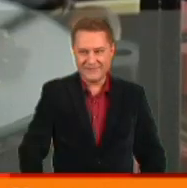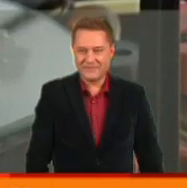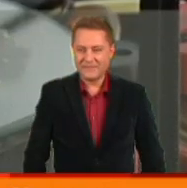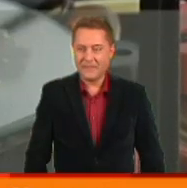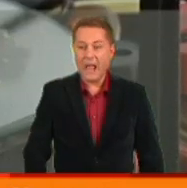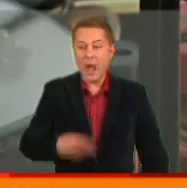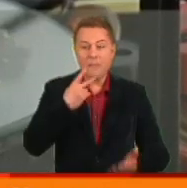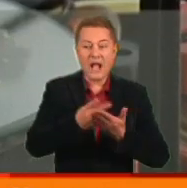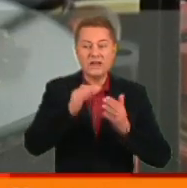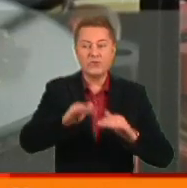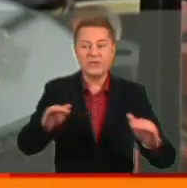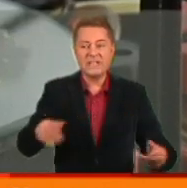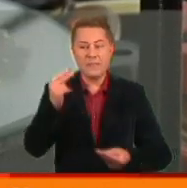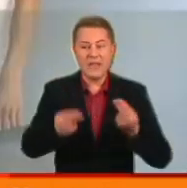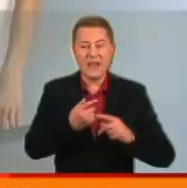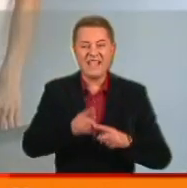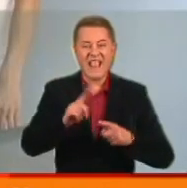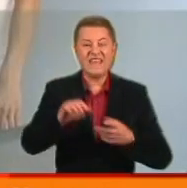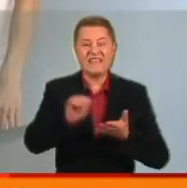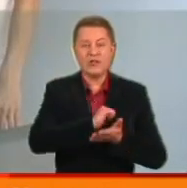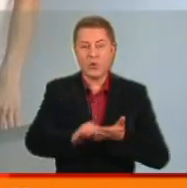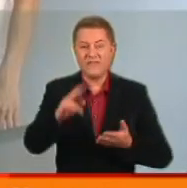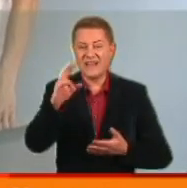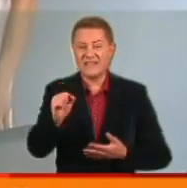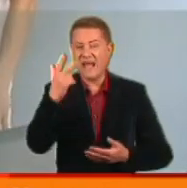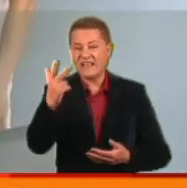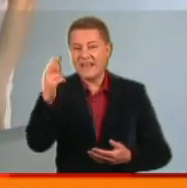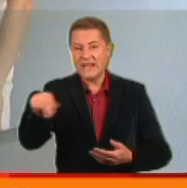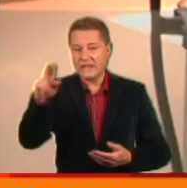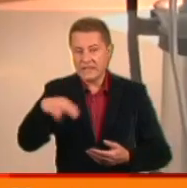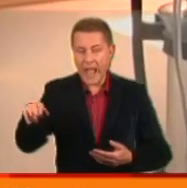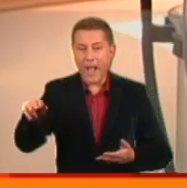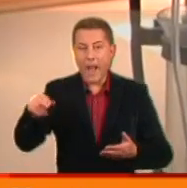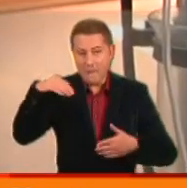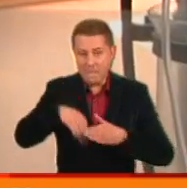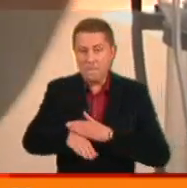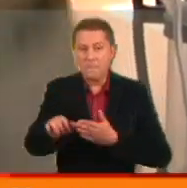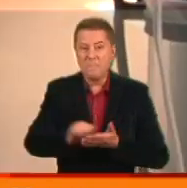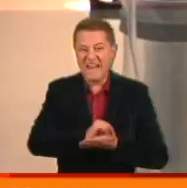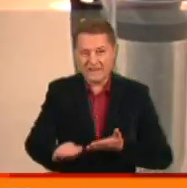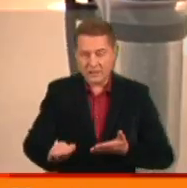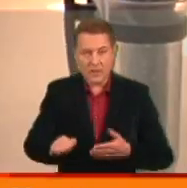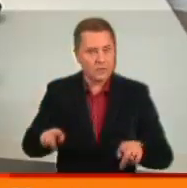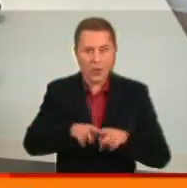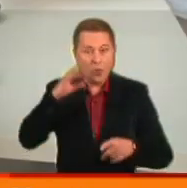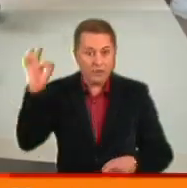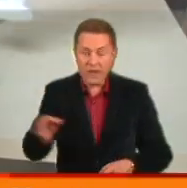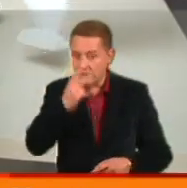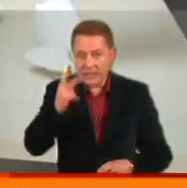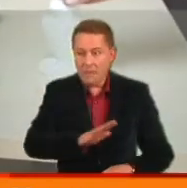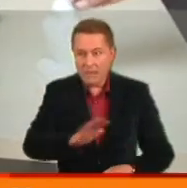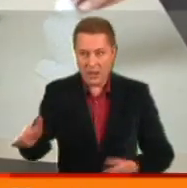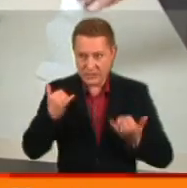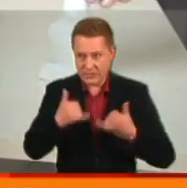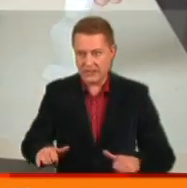Він показує дітям іграшки, які надрукував на 3D-принтері. Вони їх розглядають із подивом. Такого ще не бачили. А ось це на